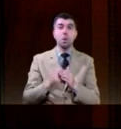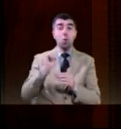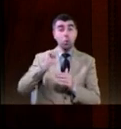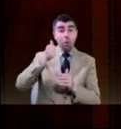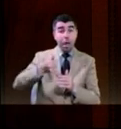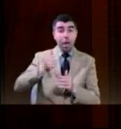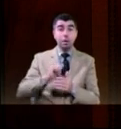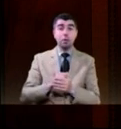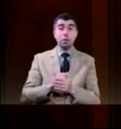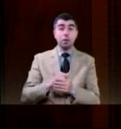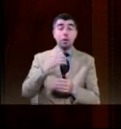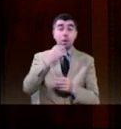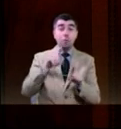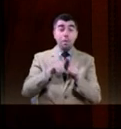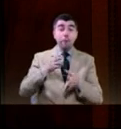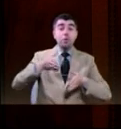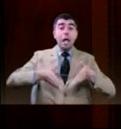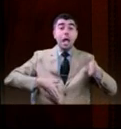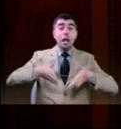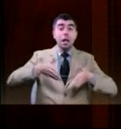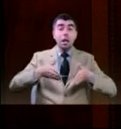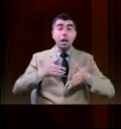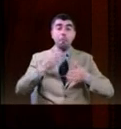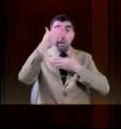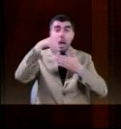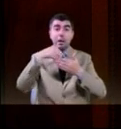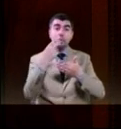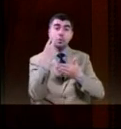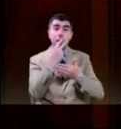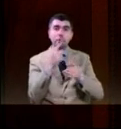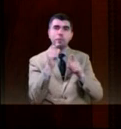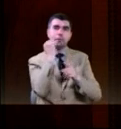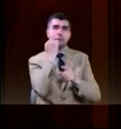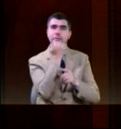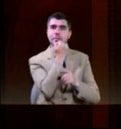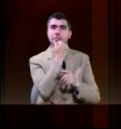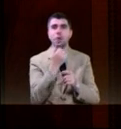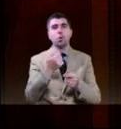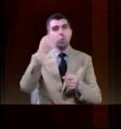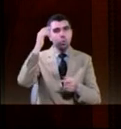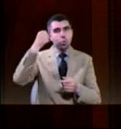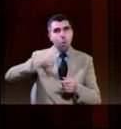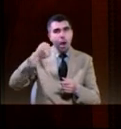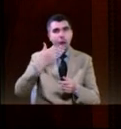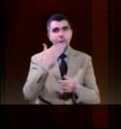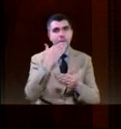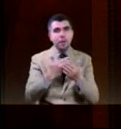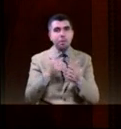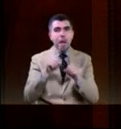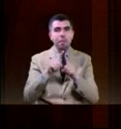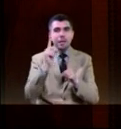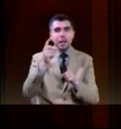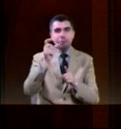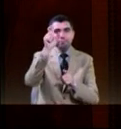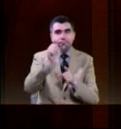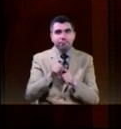غدا ملي غتكون دايز الشارع المغاربة غادي يشوفوك وغادي يجيو يسلموا عليك ويقول لك الله يجازيك بخير، كنت قاصح معنا